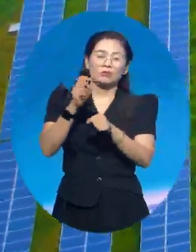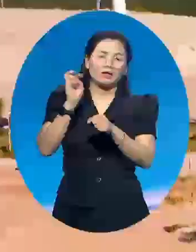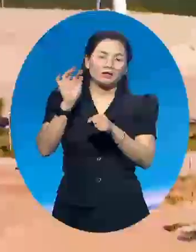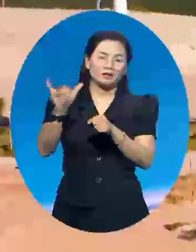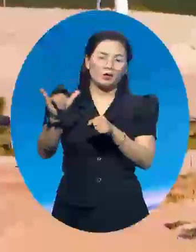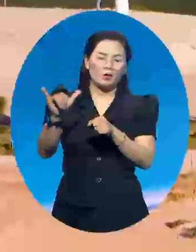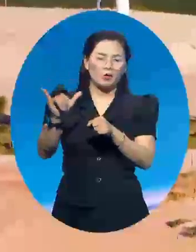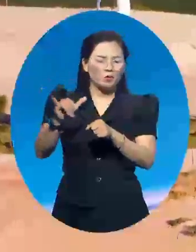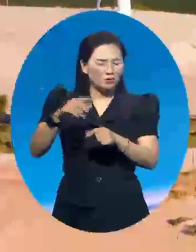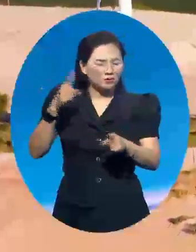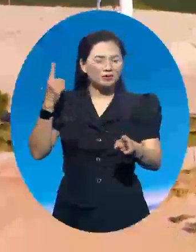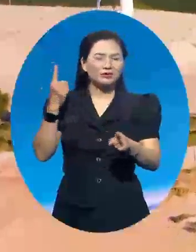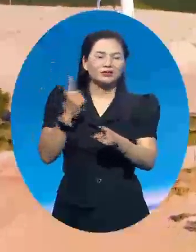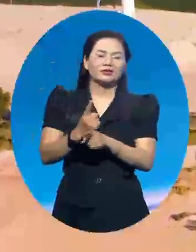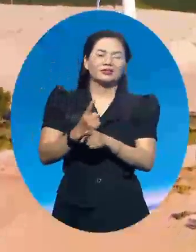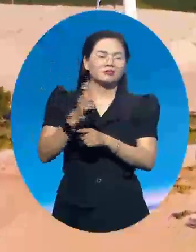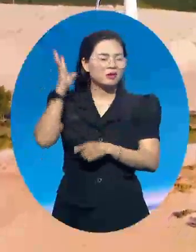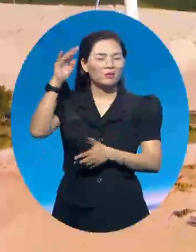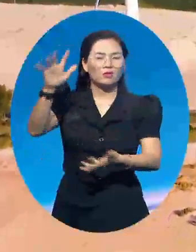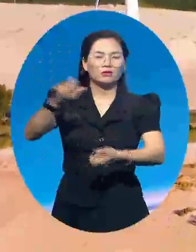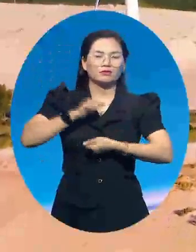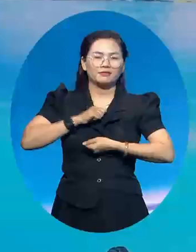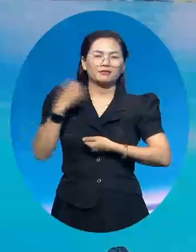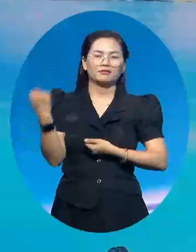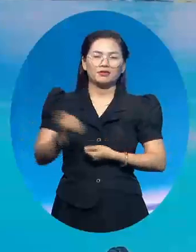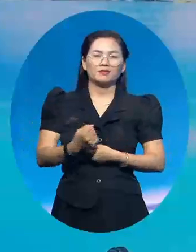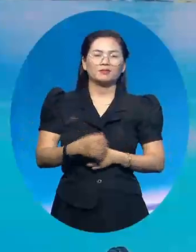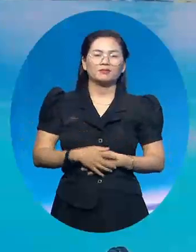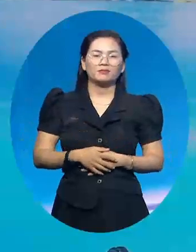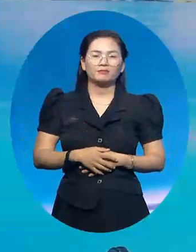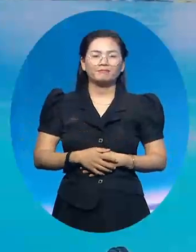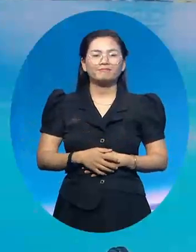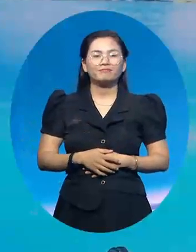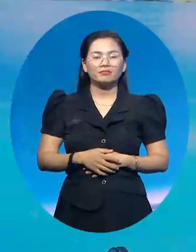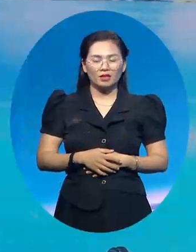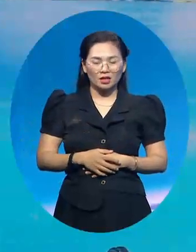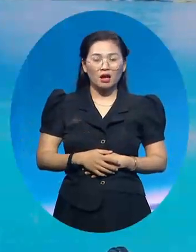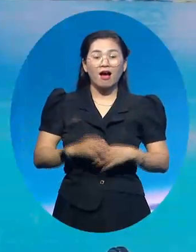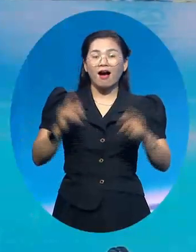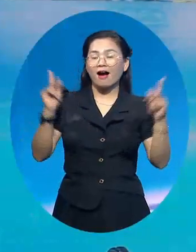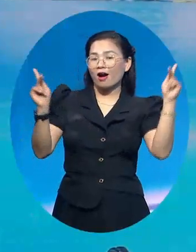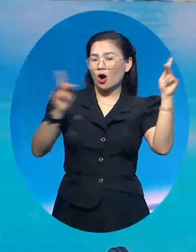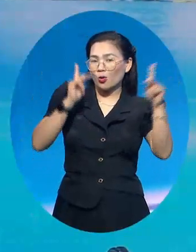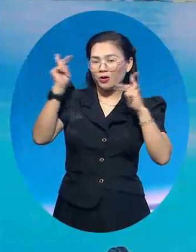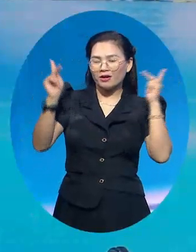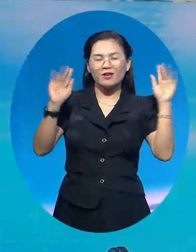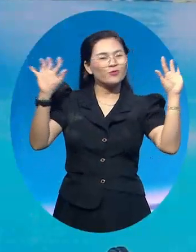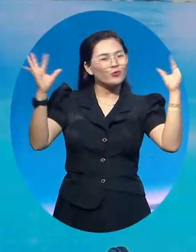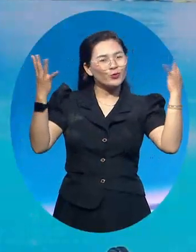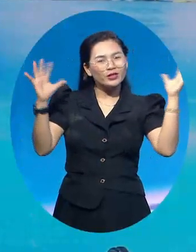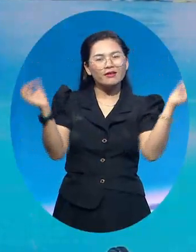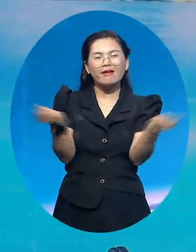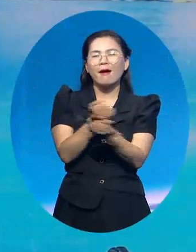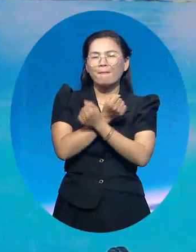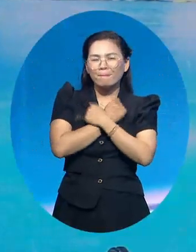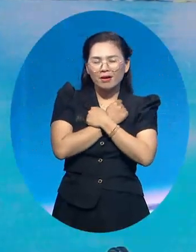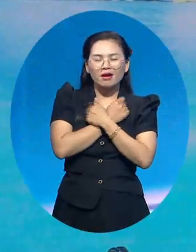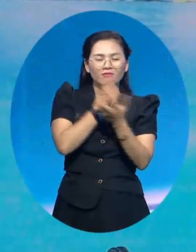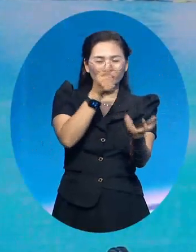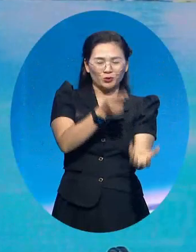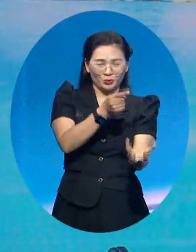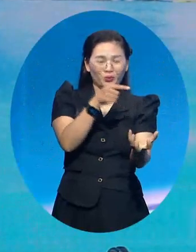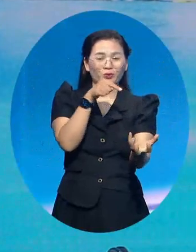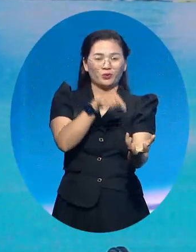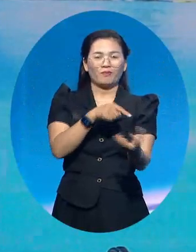2022-2026 chắc chắn sẽ không ngoài tầm với. Thưa quý vị, nhằm tạo không khí vui tươi đầm ấm cho các bệnh nhi trong dịp Tết Trung